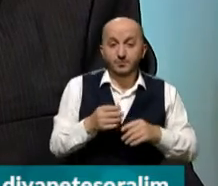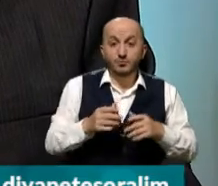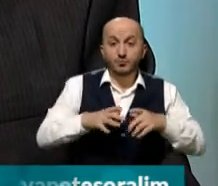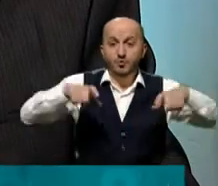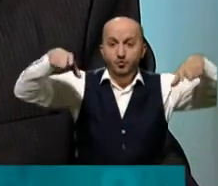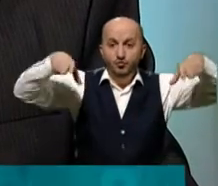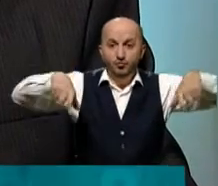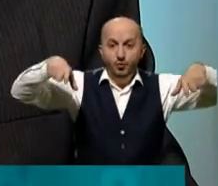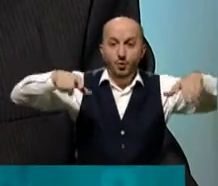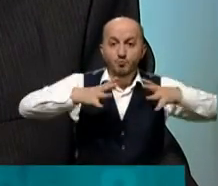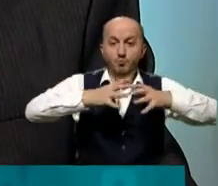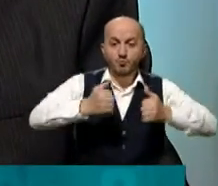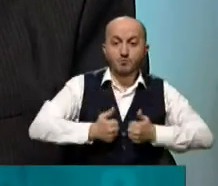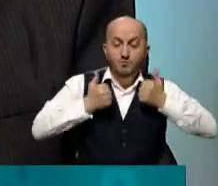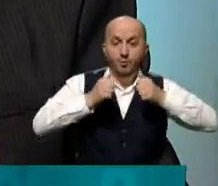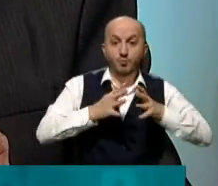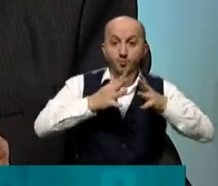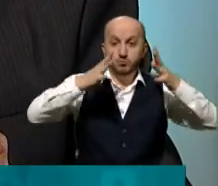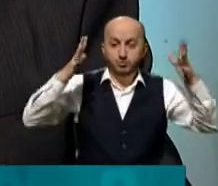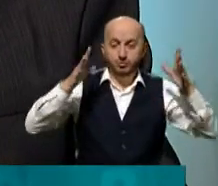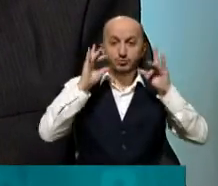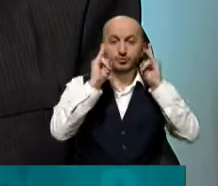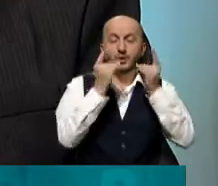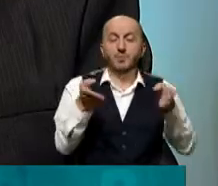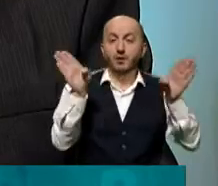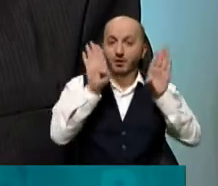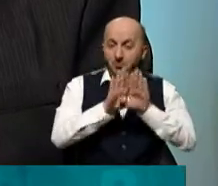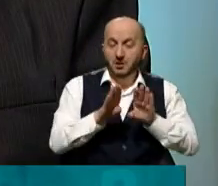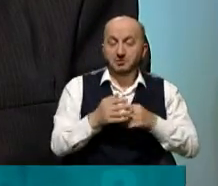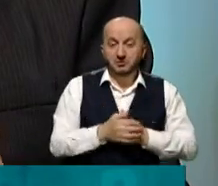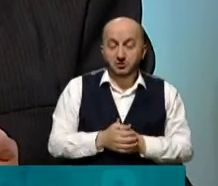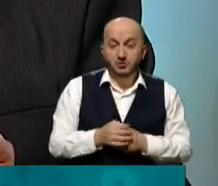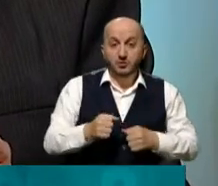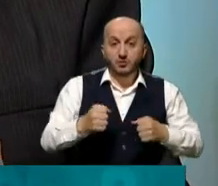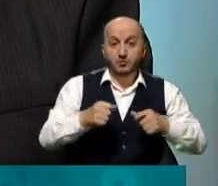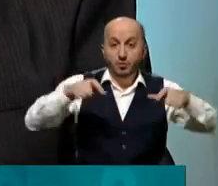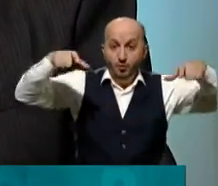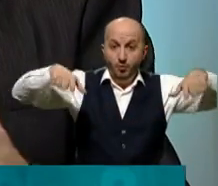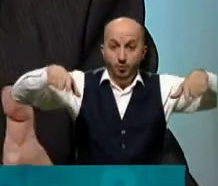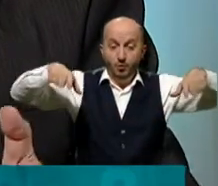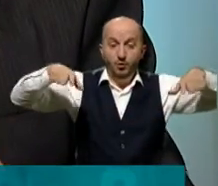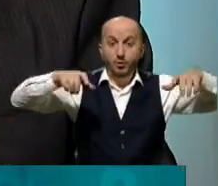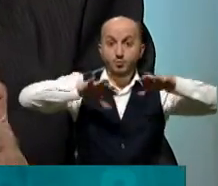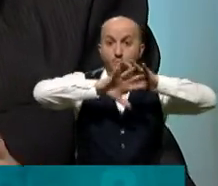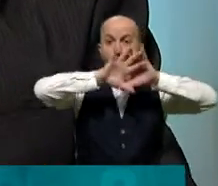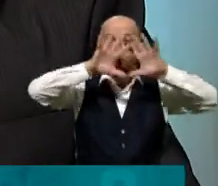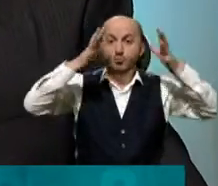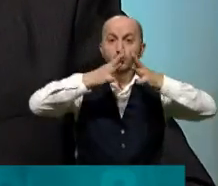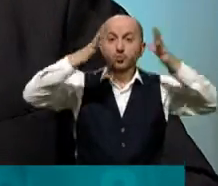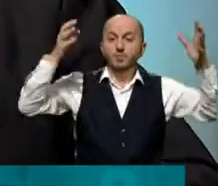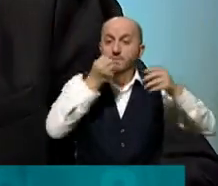stadyumlarda namazlar kılındı. Hatta camilerimiz kapanmak durumunda kaldı. Aynen. Stadyumlarda, geniş alanlarda,